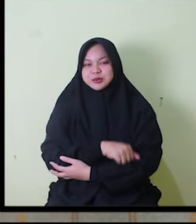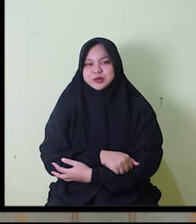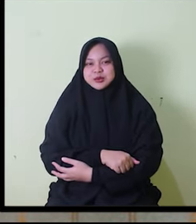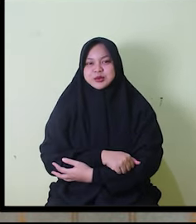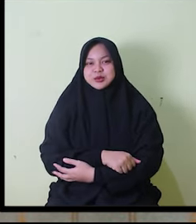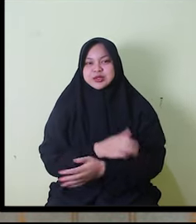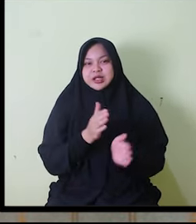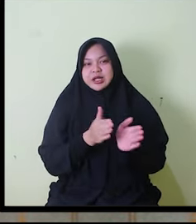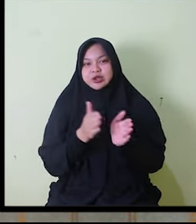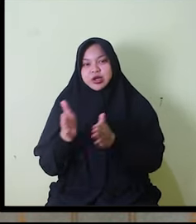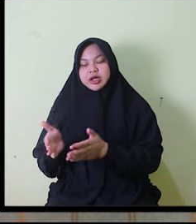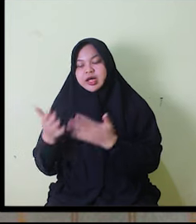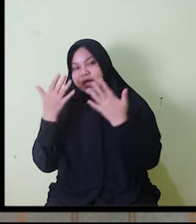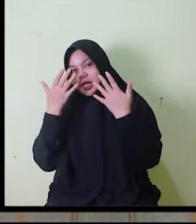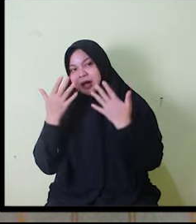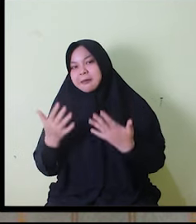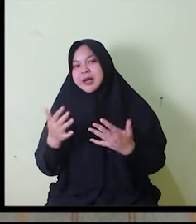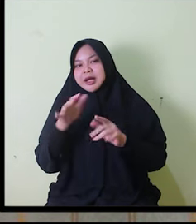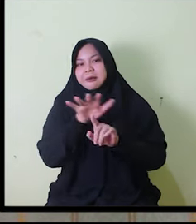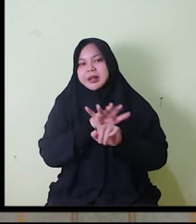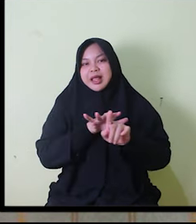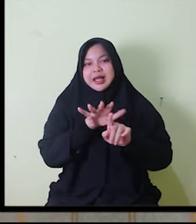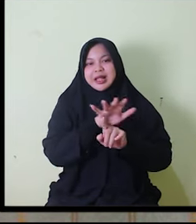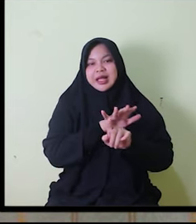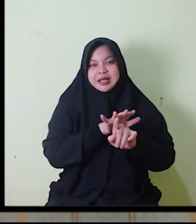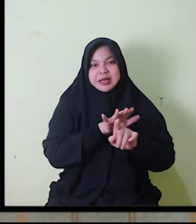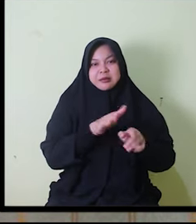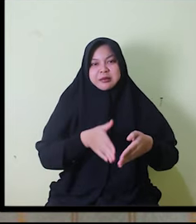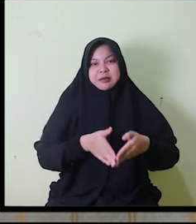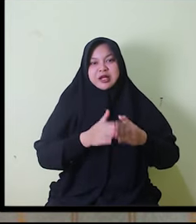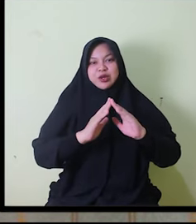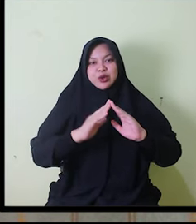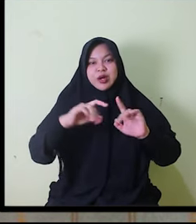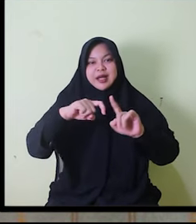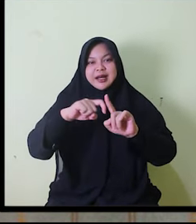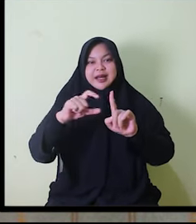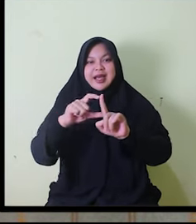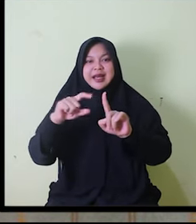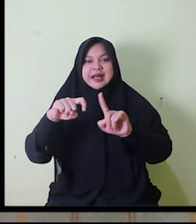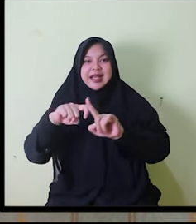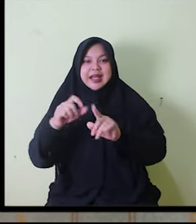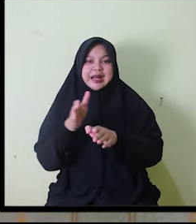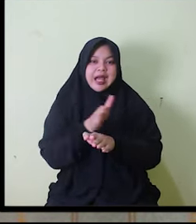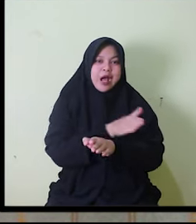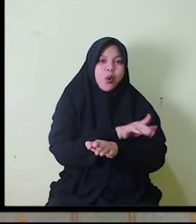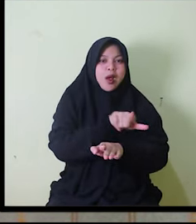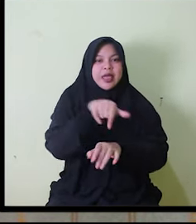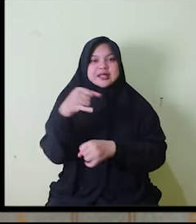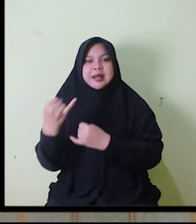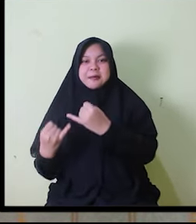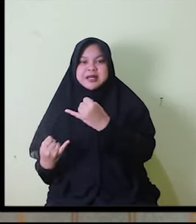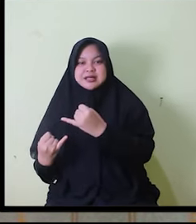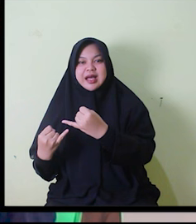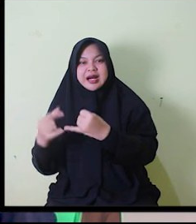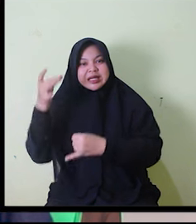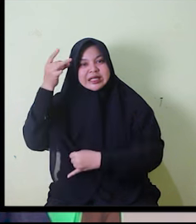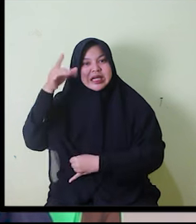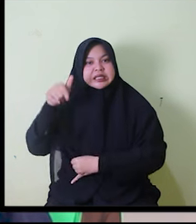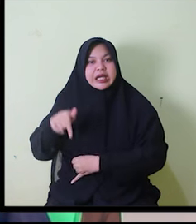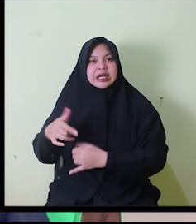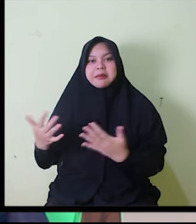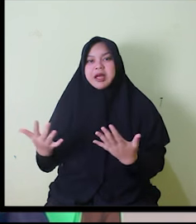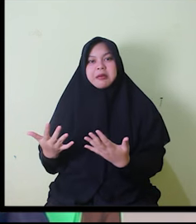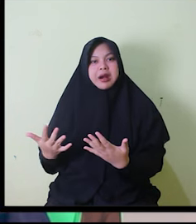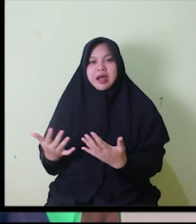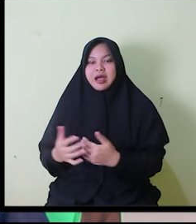belakangi proses pembentukan KDK di curah Grinting dari awal sampai sekarang nih perkembangannya Bagaimana begitu ya